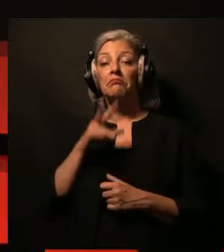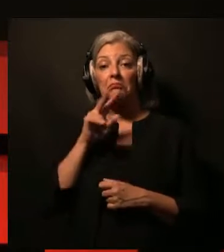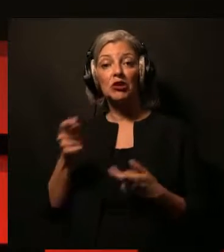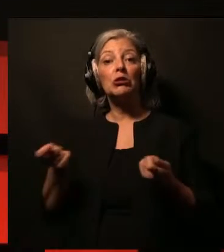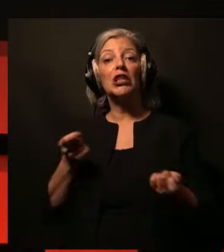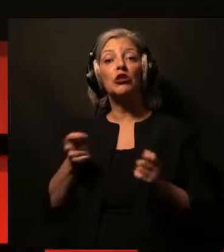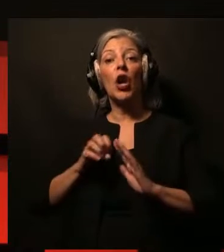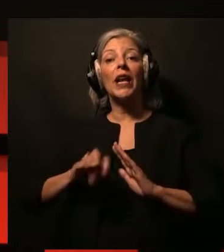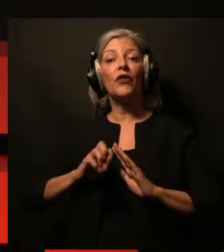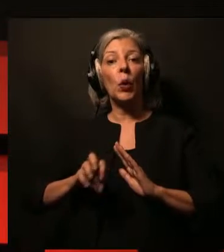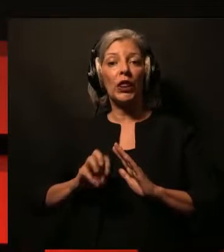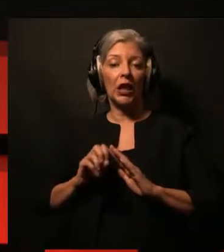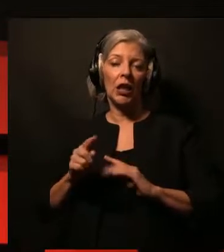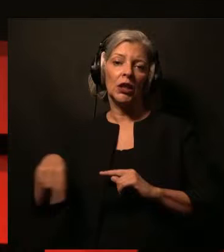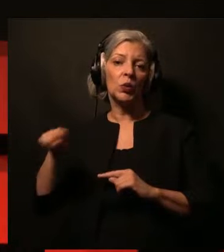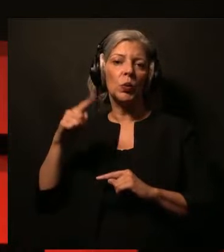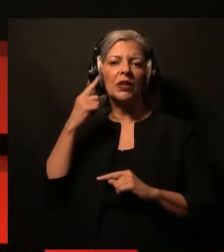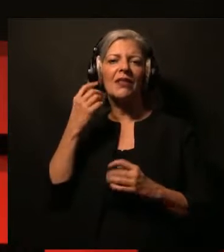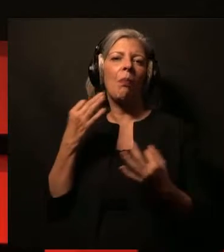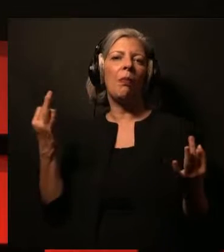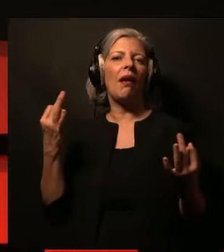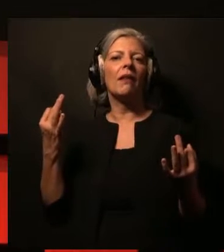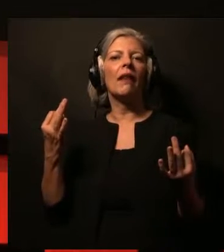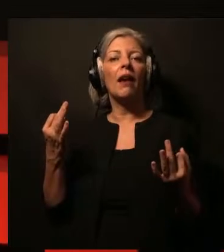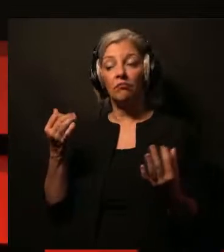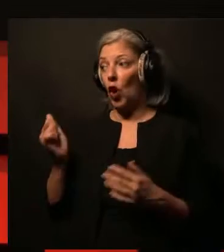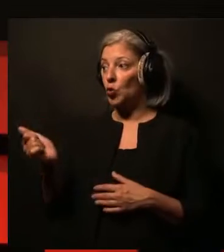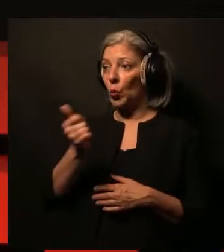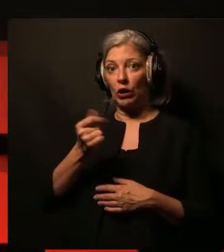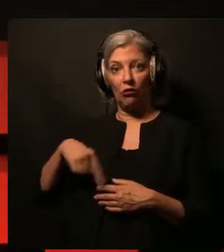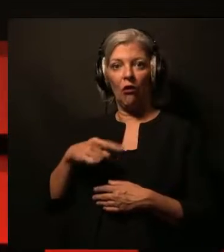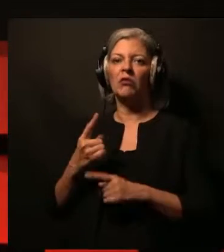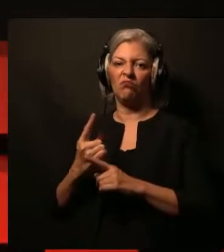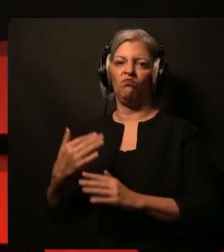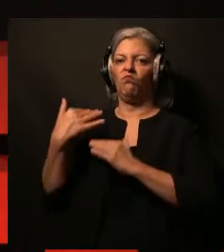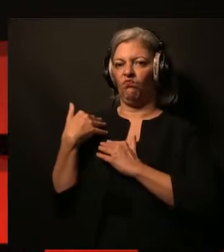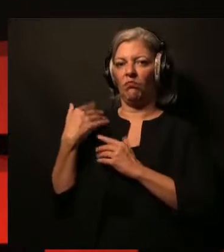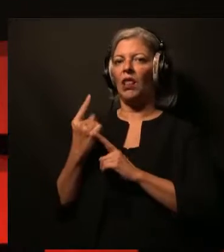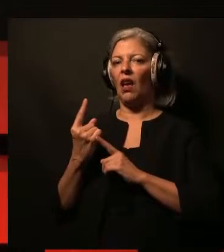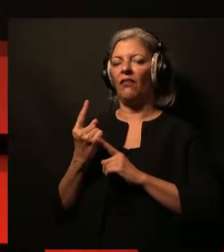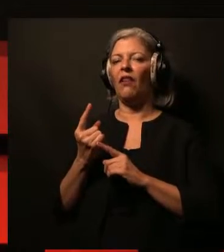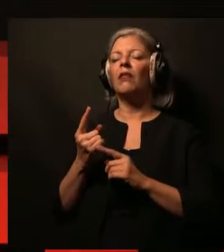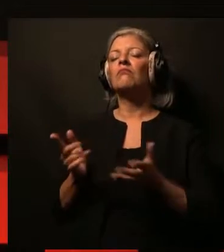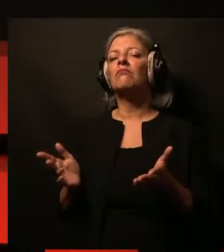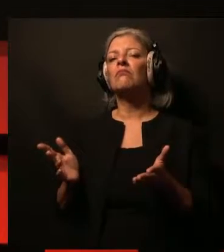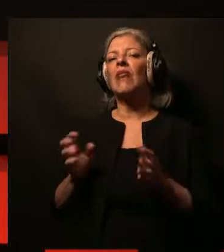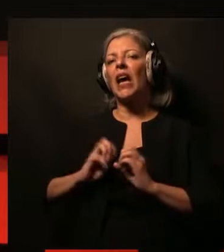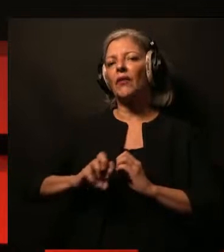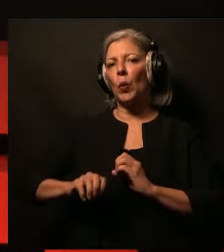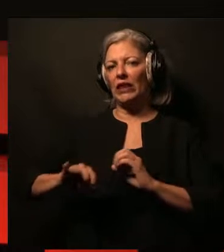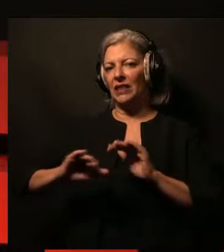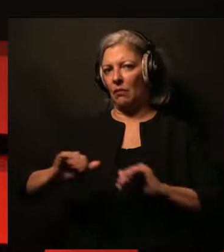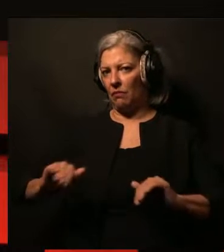ormai tutti sappiamo che possiamo e dobbiamo fare la raccolta differenziata ce l'hanno detto le